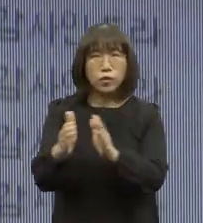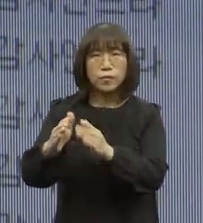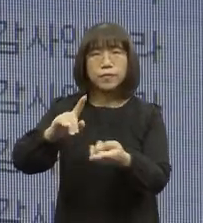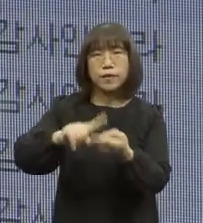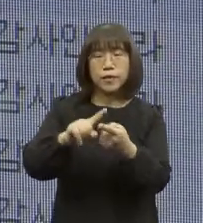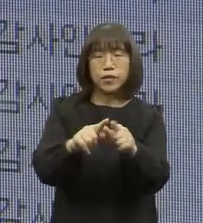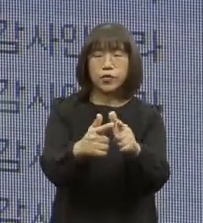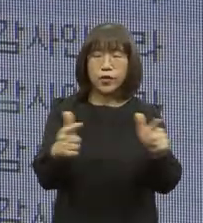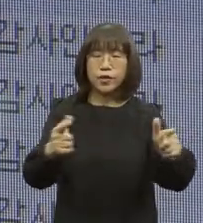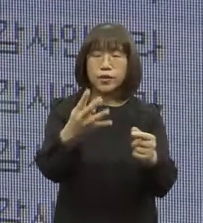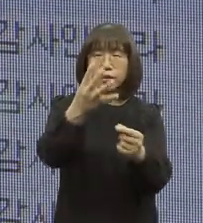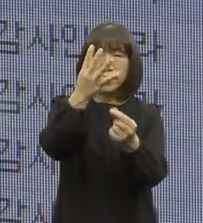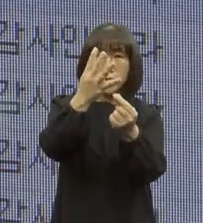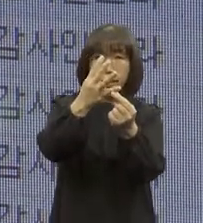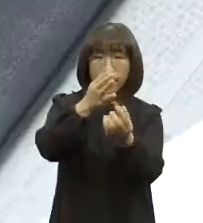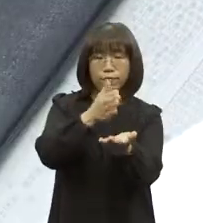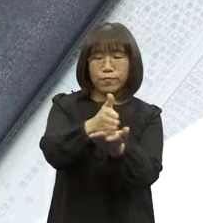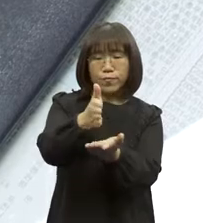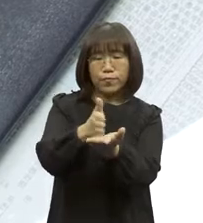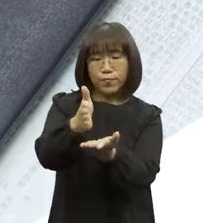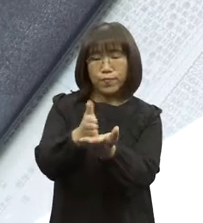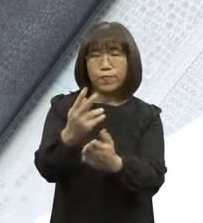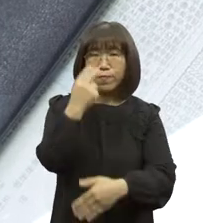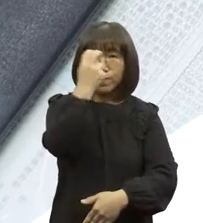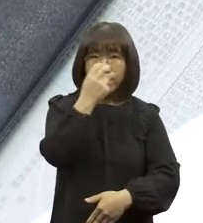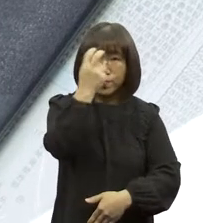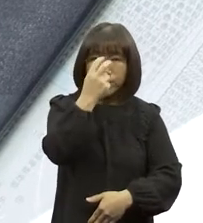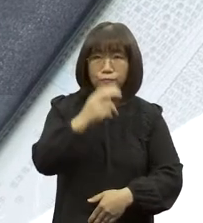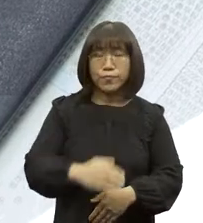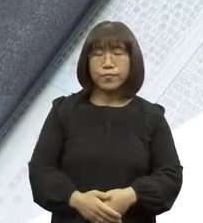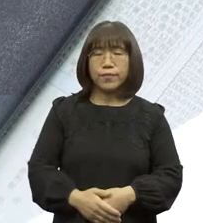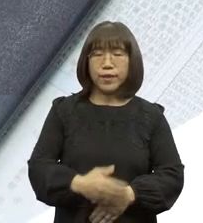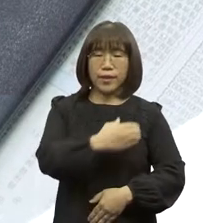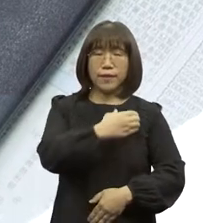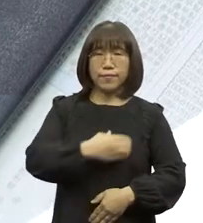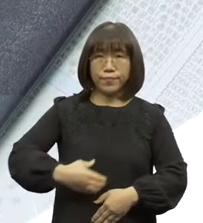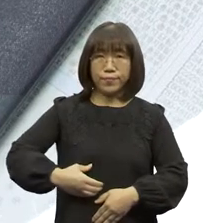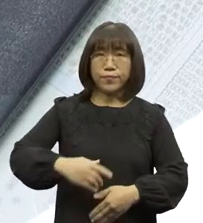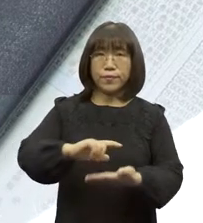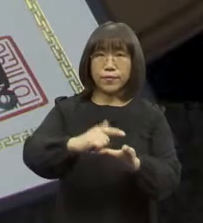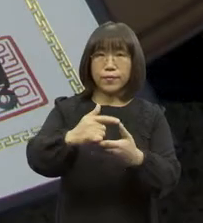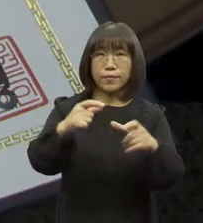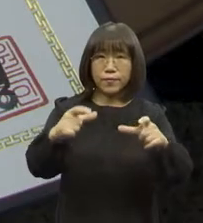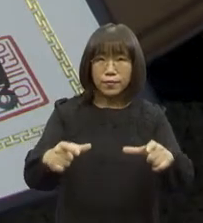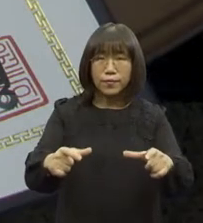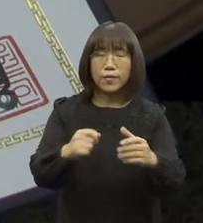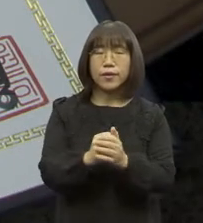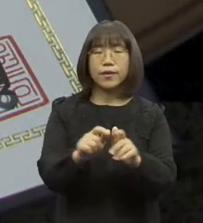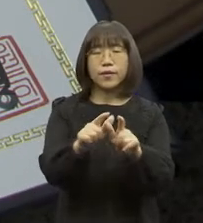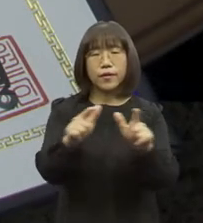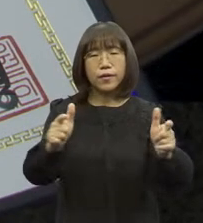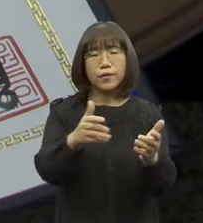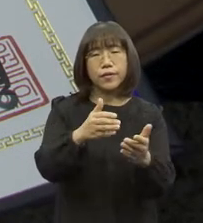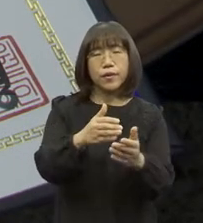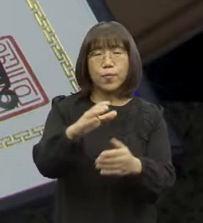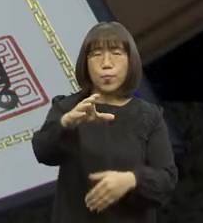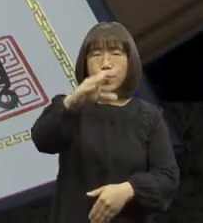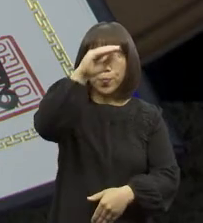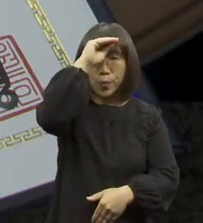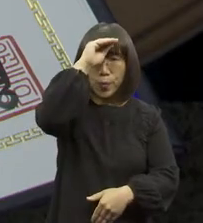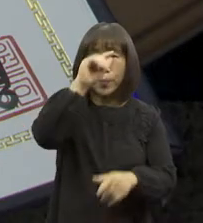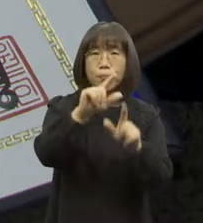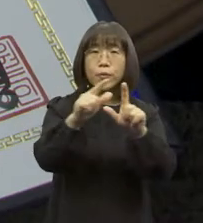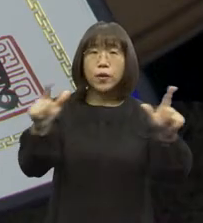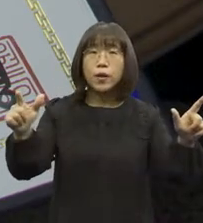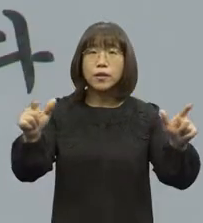분야를 심사 했습니다 그 결과 군은 감싸게 획수 리 감사 절차 준수 개선 요구사항 및 모범